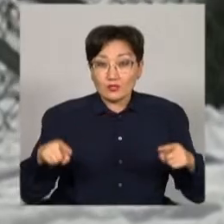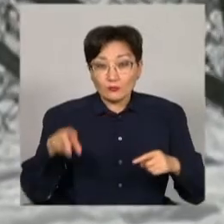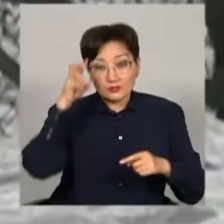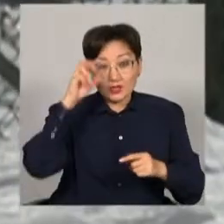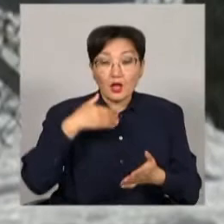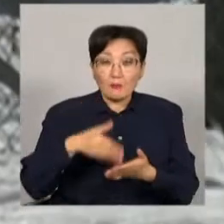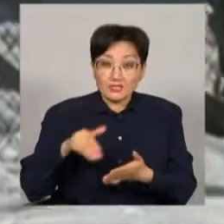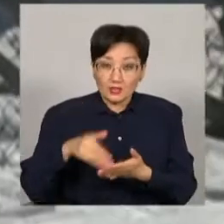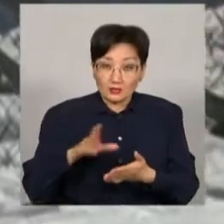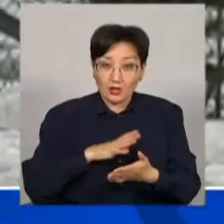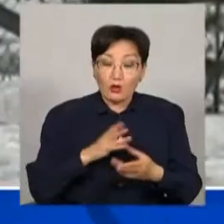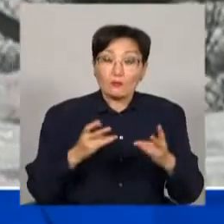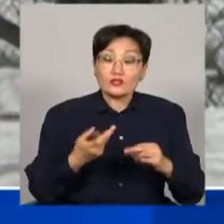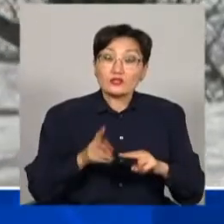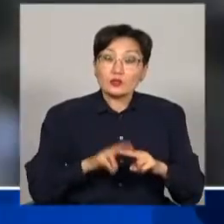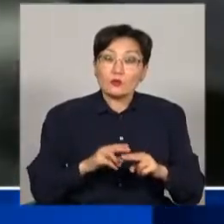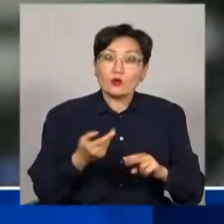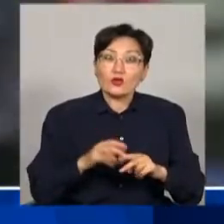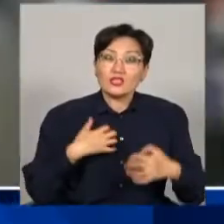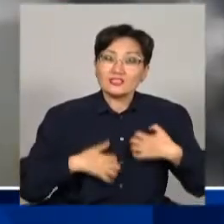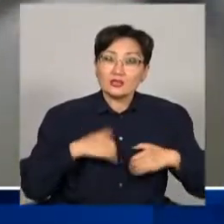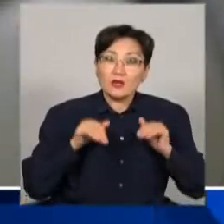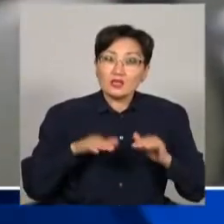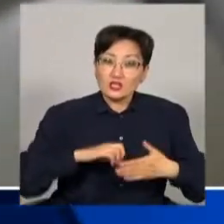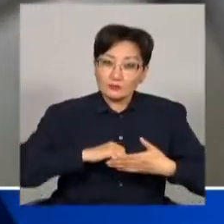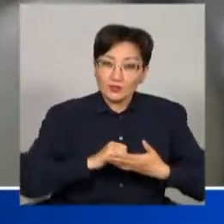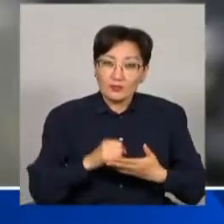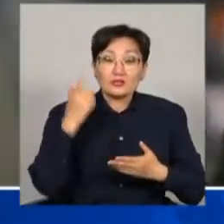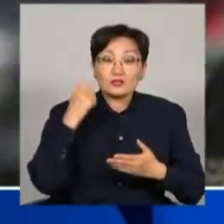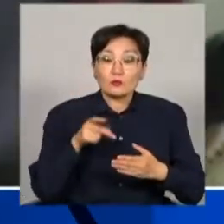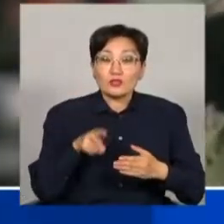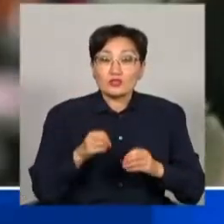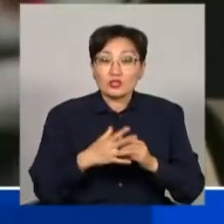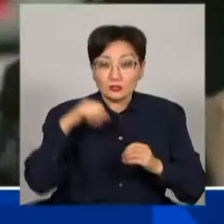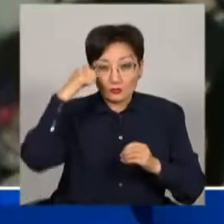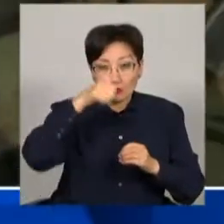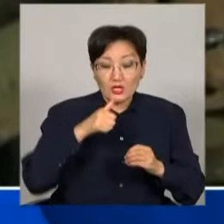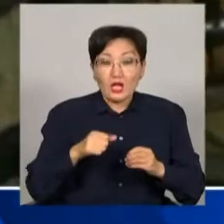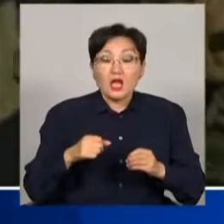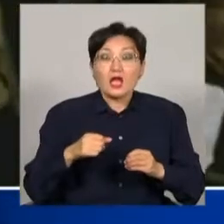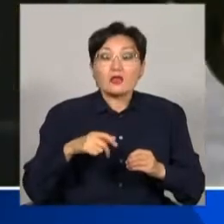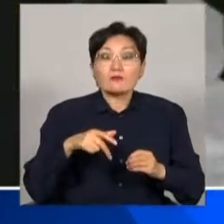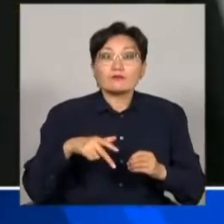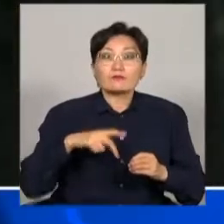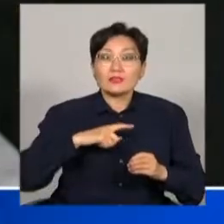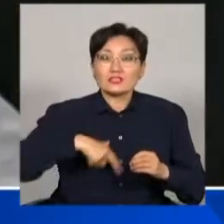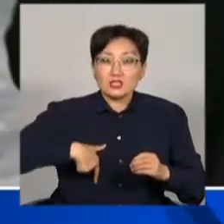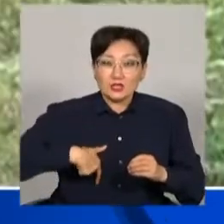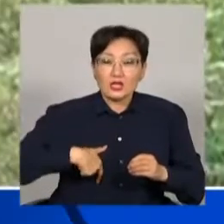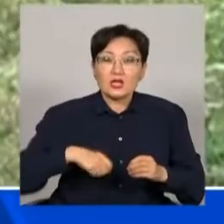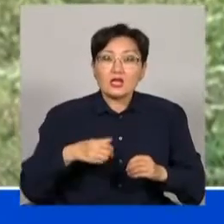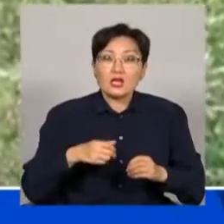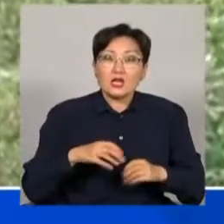елдері бас тартқан еді. Бірақ бұл тым асығыс қабылданған шешім екенін біліп, 2015 жылы Литва мен Швеция әскерге